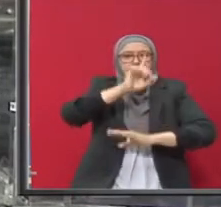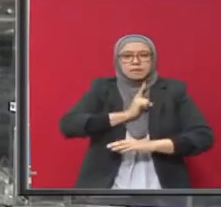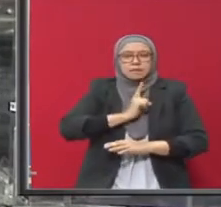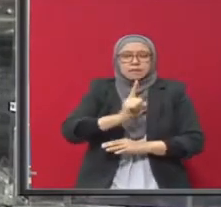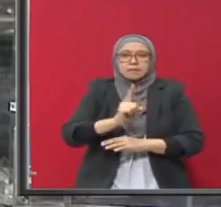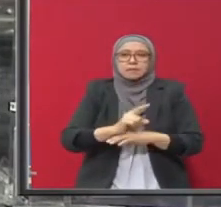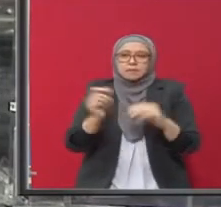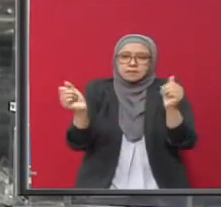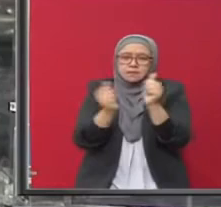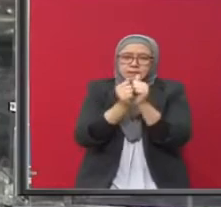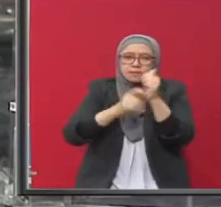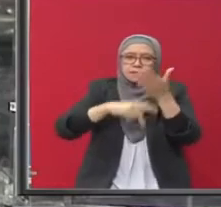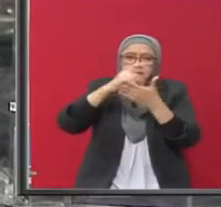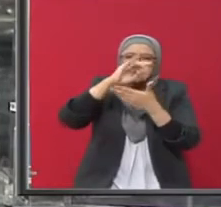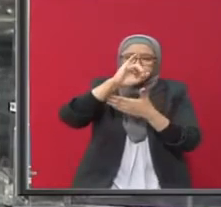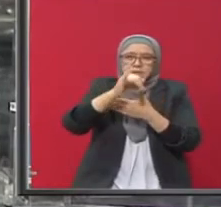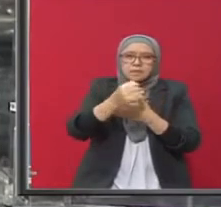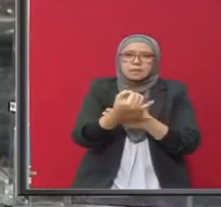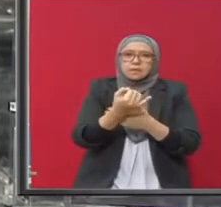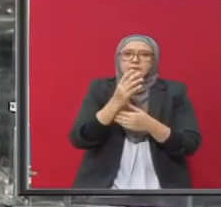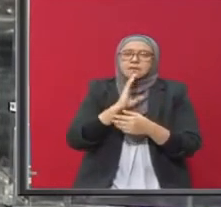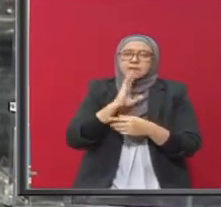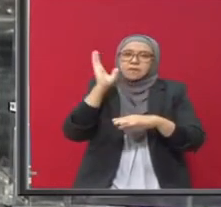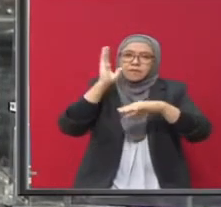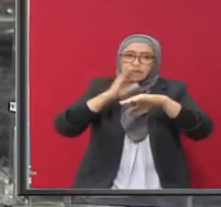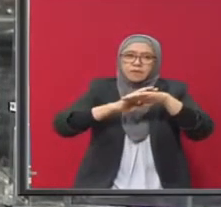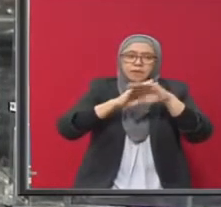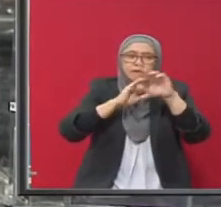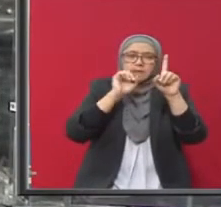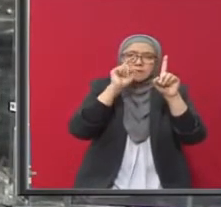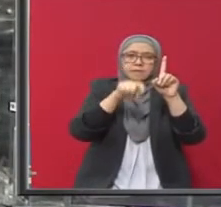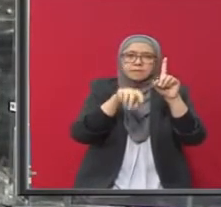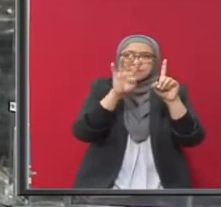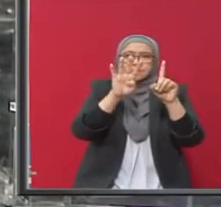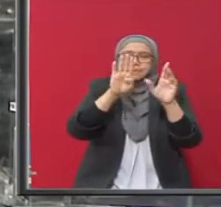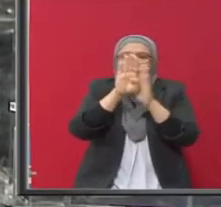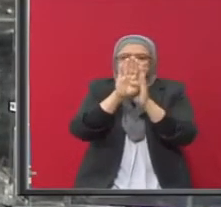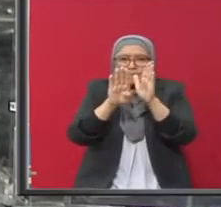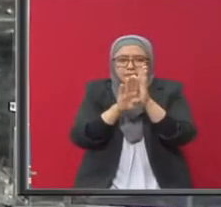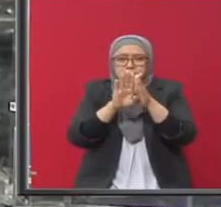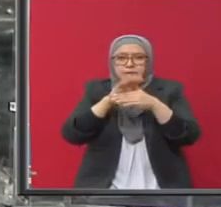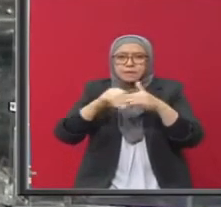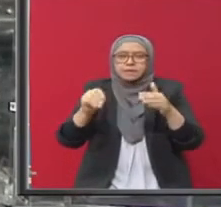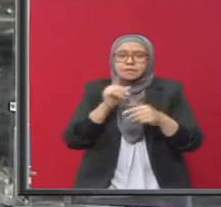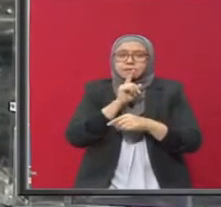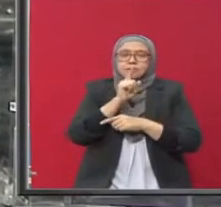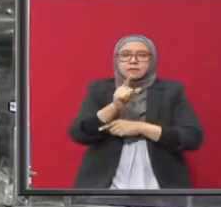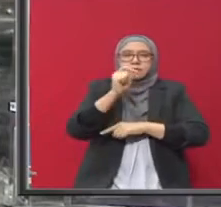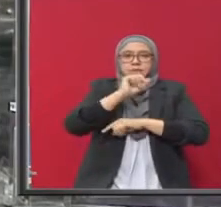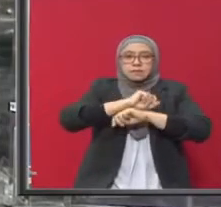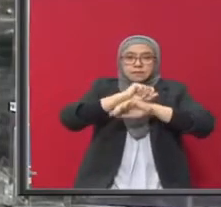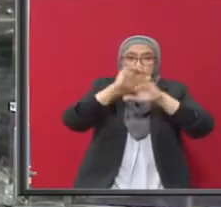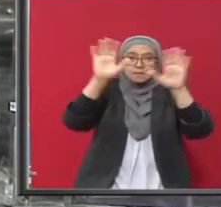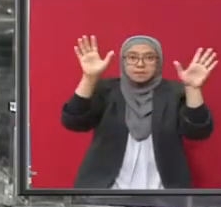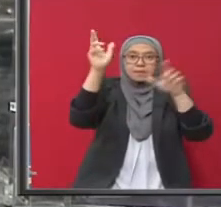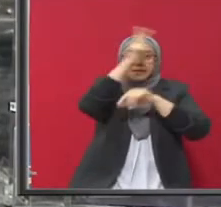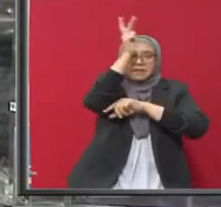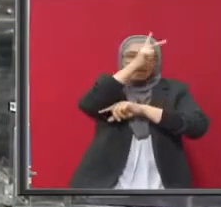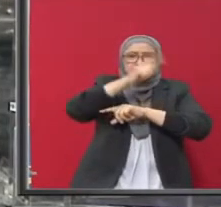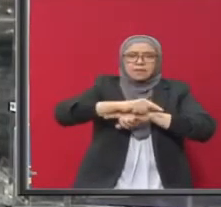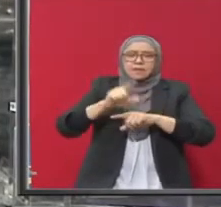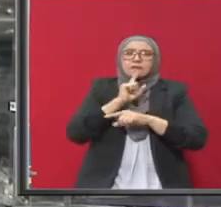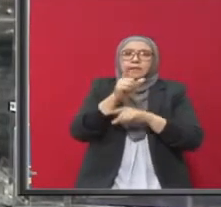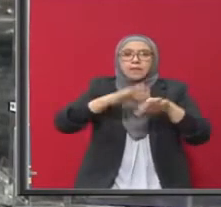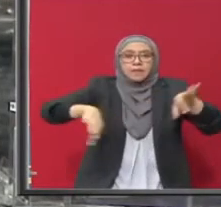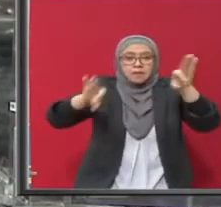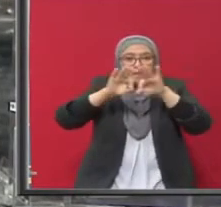mencecah RM1.4 bilion. Jelas sekali kerajaan hari ini amat mementingkan pengurusan dan pembangunan hal ehwal